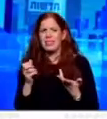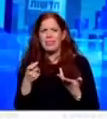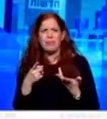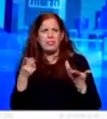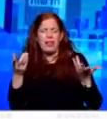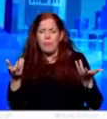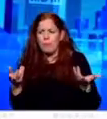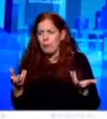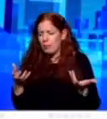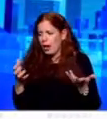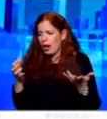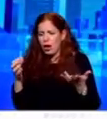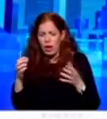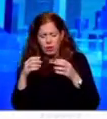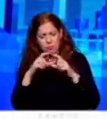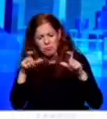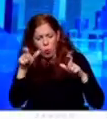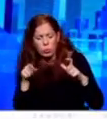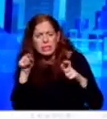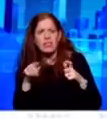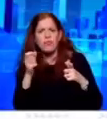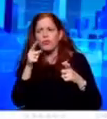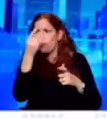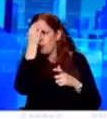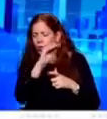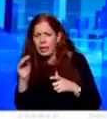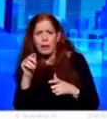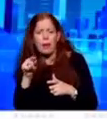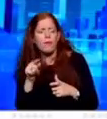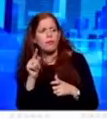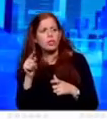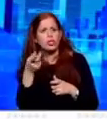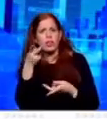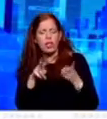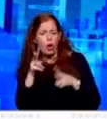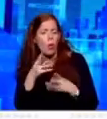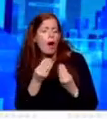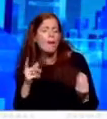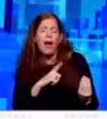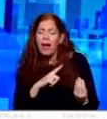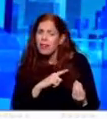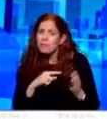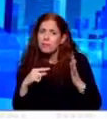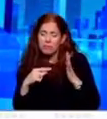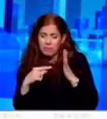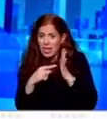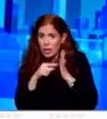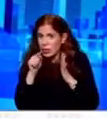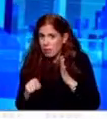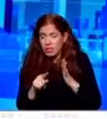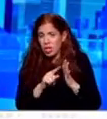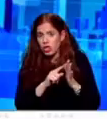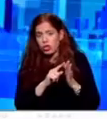ואם זה שנגיד מודיעים להם, ואם זה שנהרגו לנו הרבה חיילים כתוצאה מזה שלא